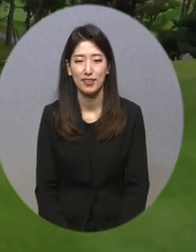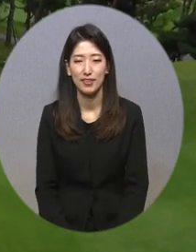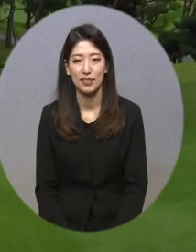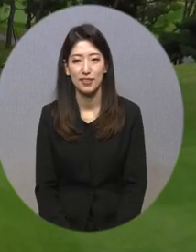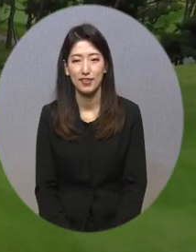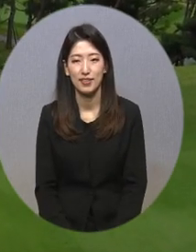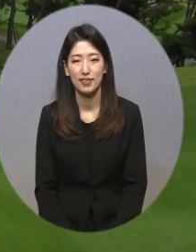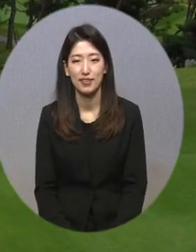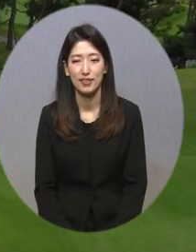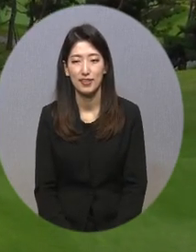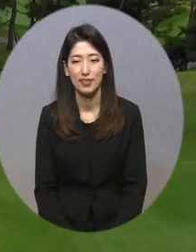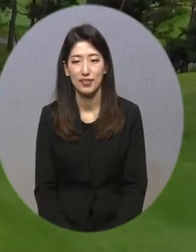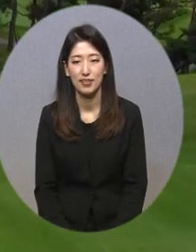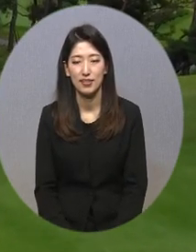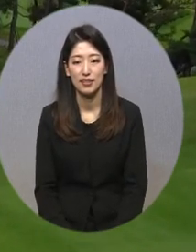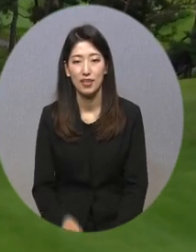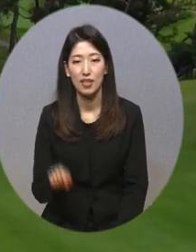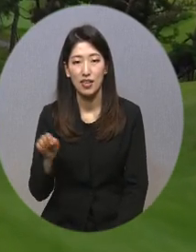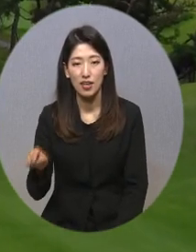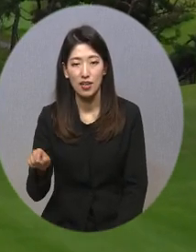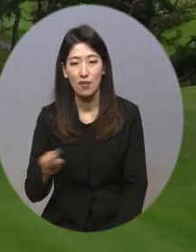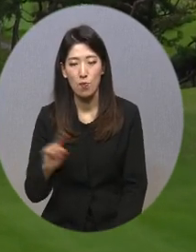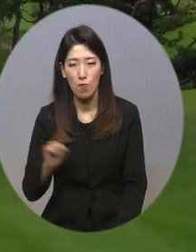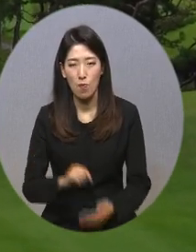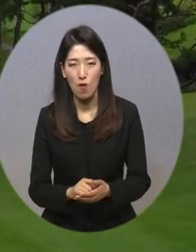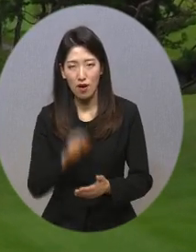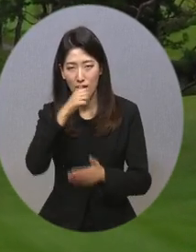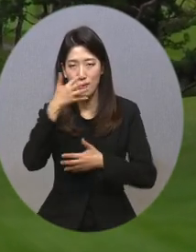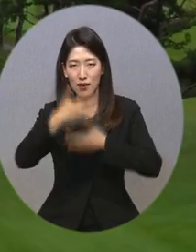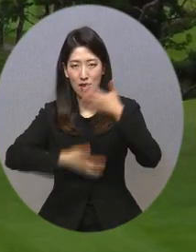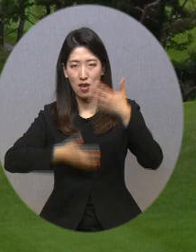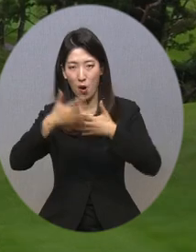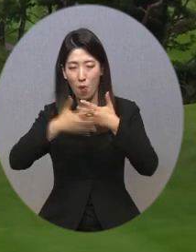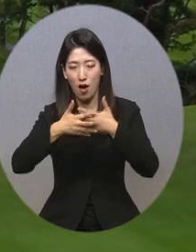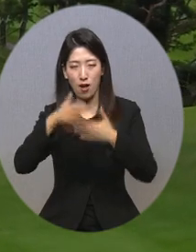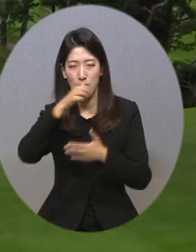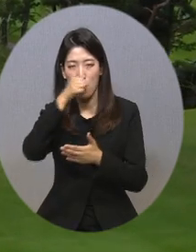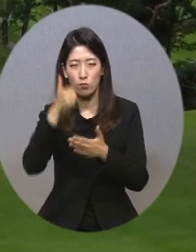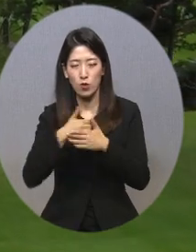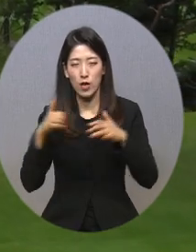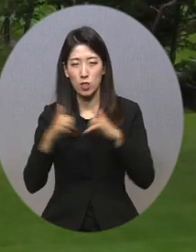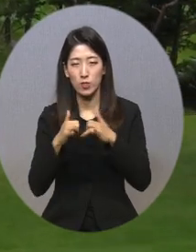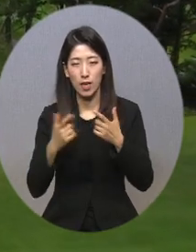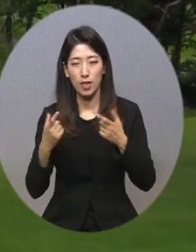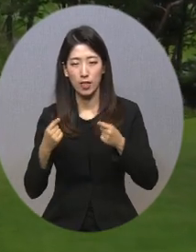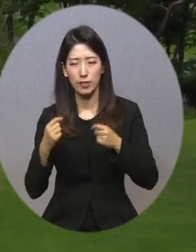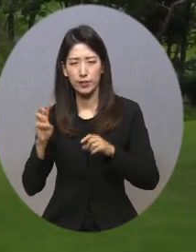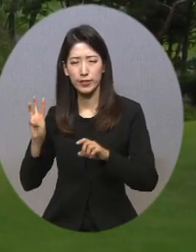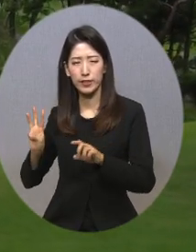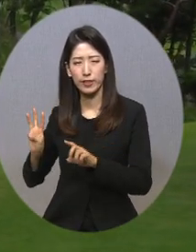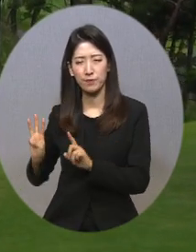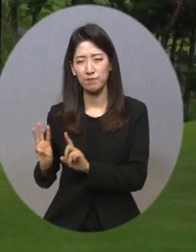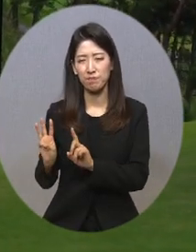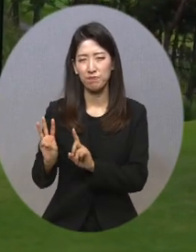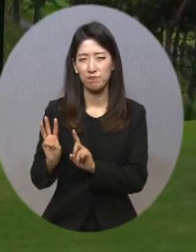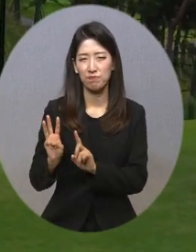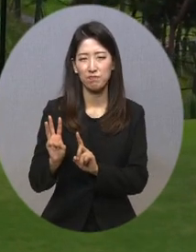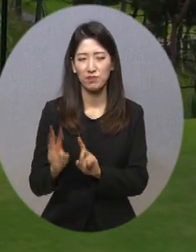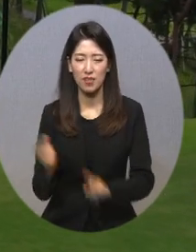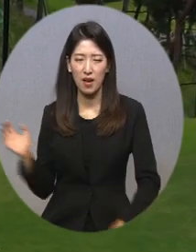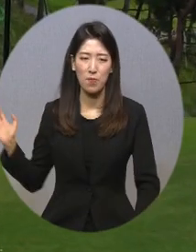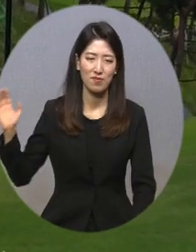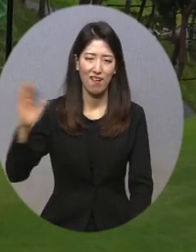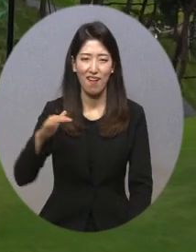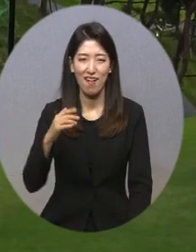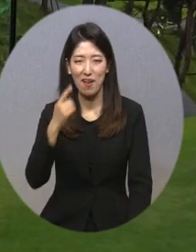하나. 이거 되게 잘못하면 네. 범죄할 정도인 것 같은데. 네. 범죄하네. 저 네. 거기 어느 건가? 네. 들어가자.